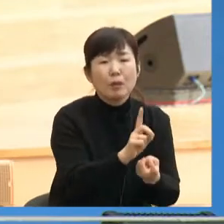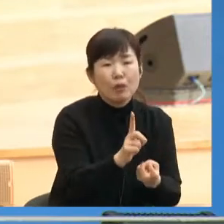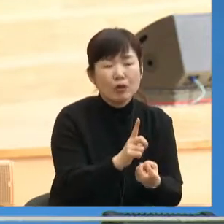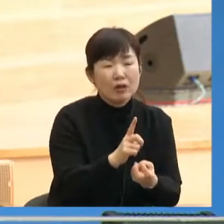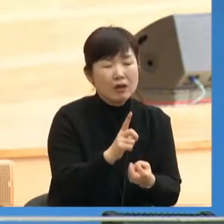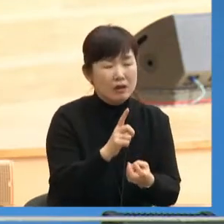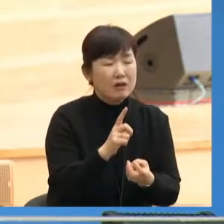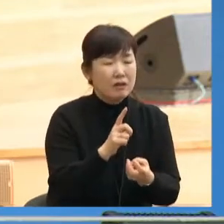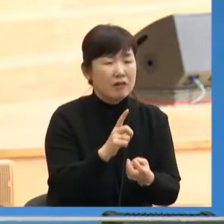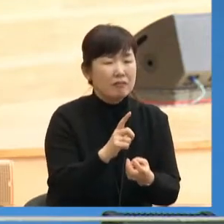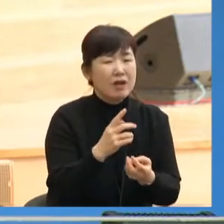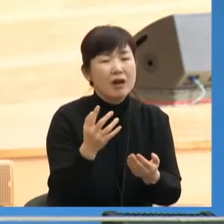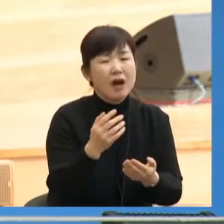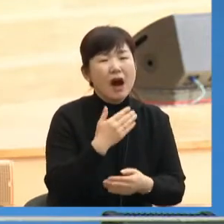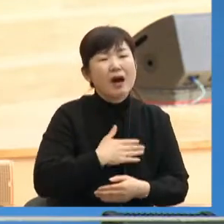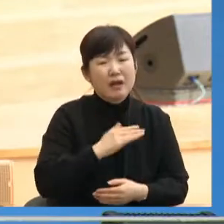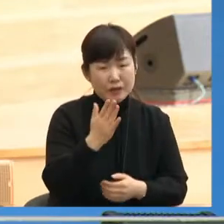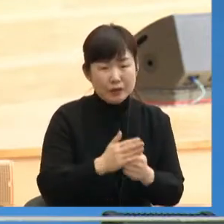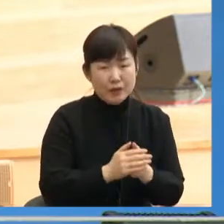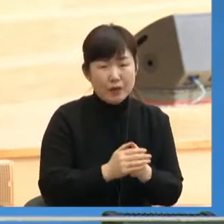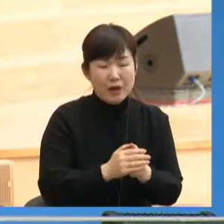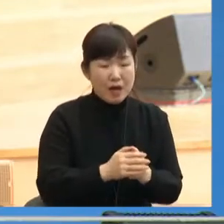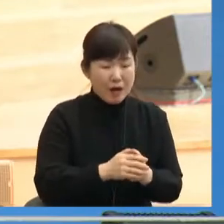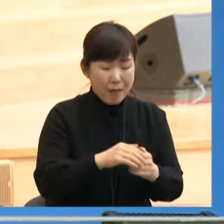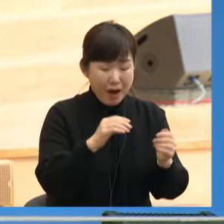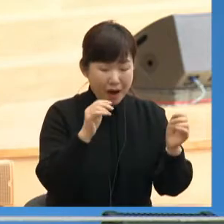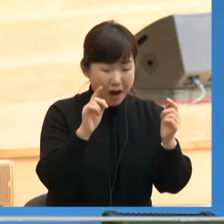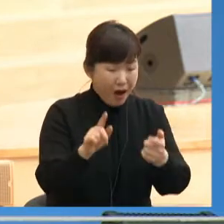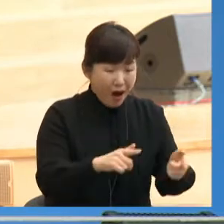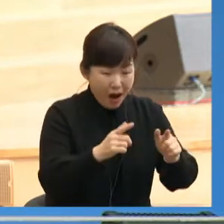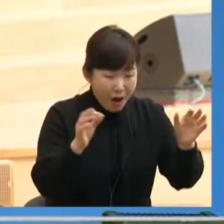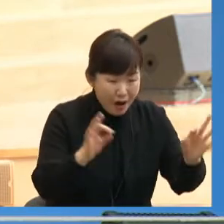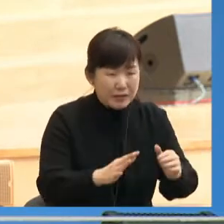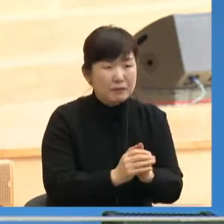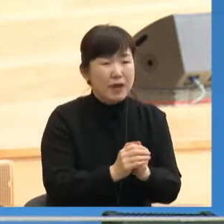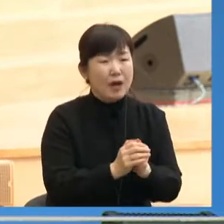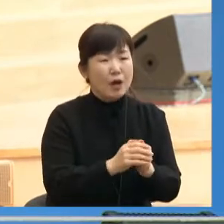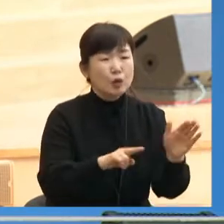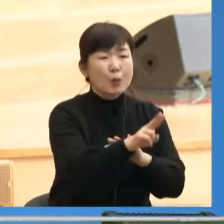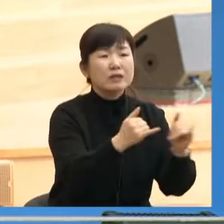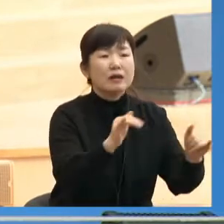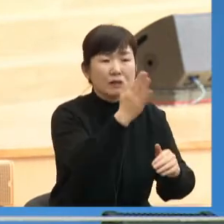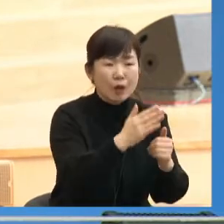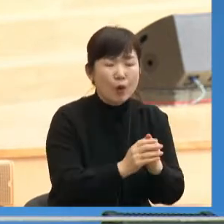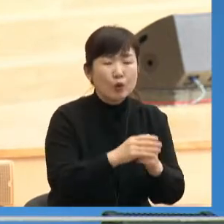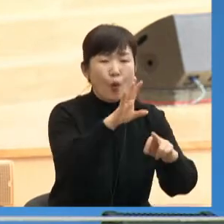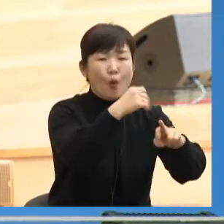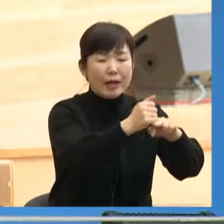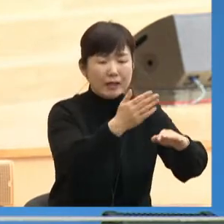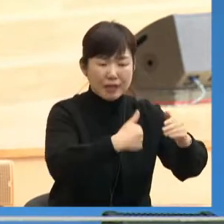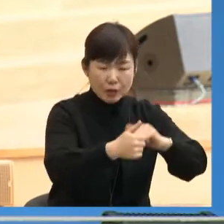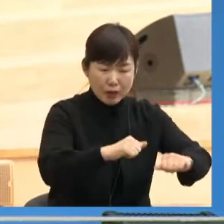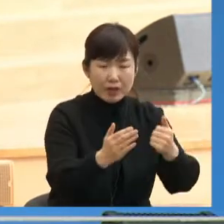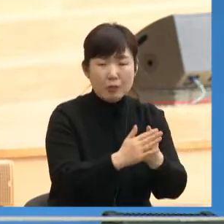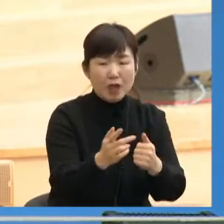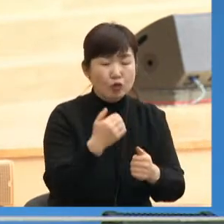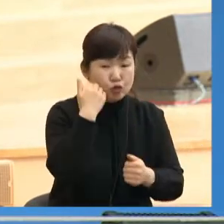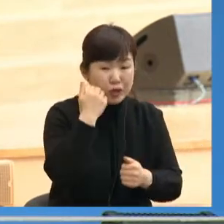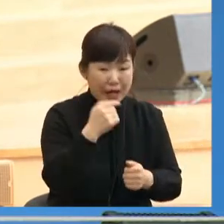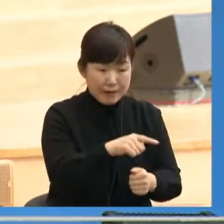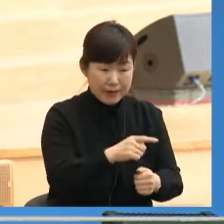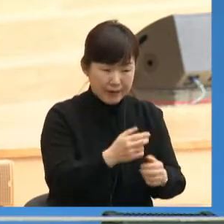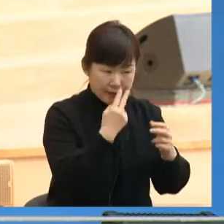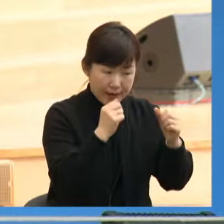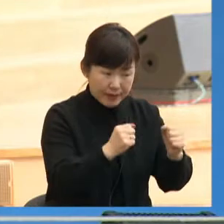됩니다. 왕가의 사로아침에 도망자가 되었고 왕가의 핏줄이라는 이유로 누군가에게 살아있다라고 하는 그 소문이 들리면